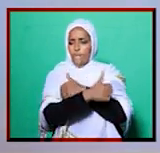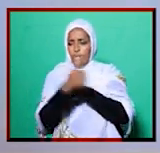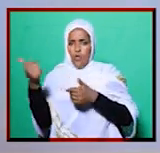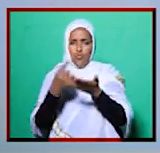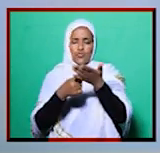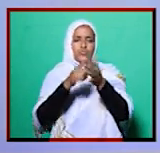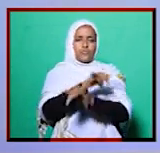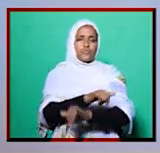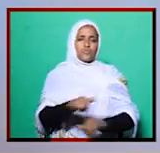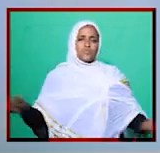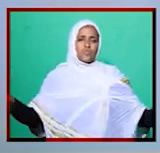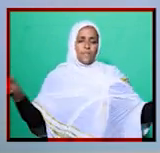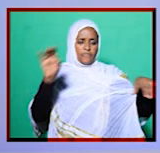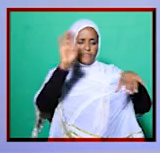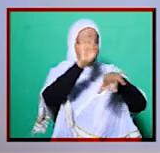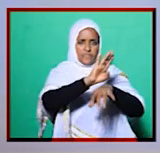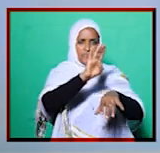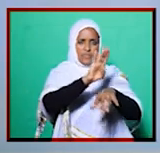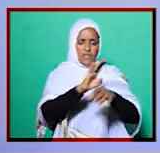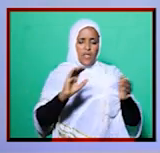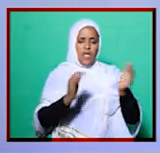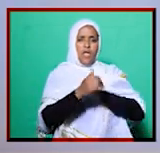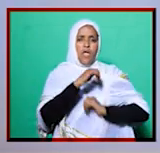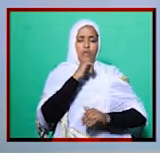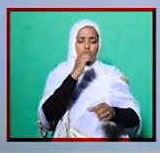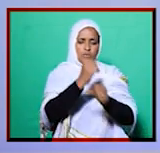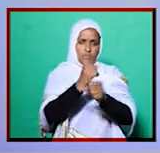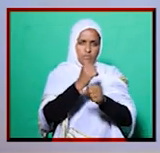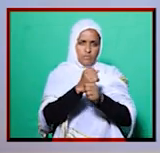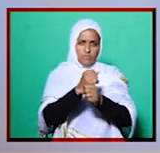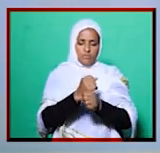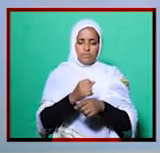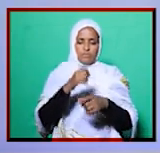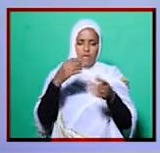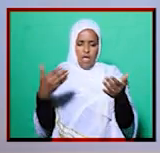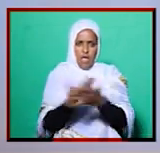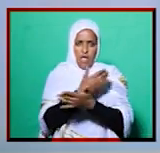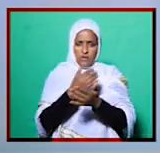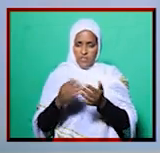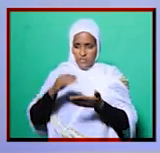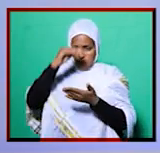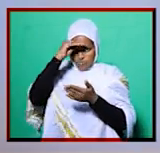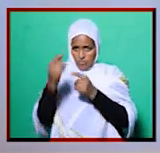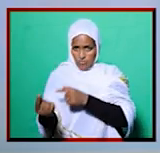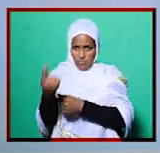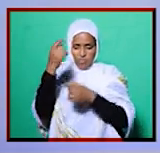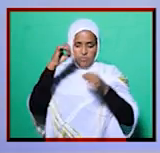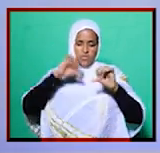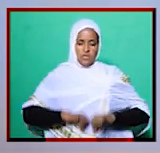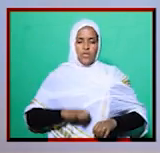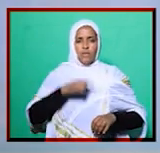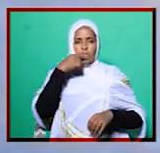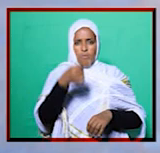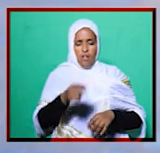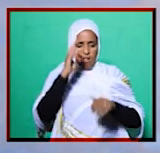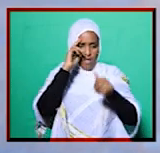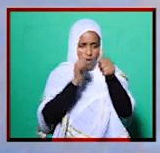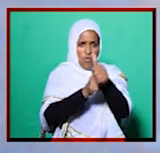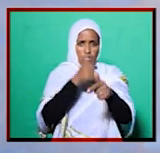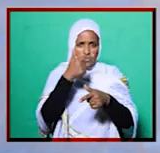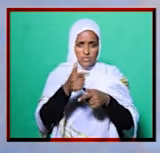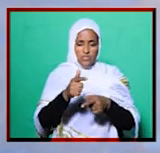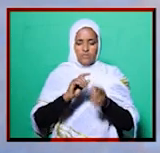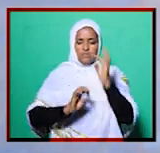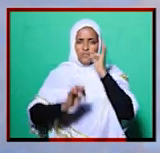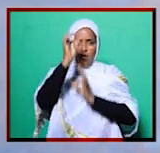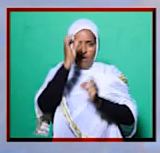በቅዱሳንም በሌሎችም እንደዚሁ ከቤተ ክርስቲያን ያልሆነ መሰረቱ አዲስና እንግዳ ትምህርት ሲመጣ ኑፋቄ ነው። እንደዚሁም ደግሞ